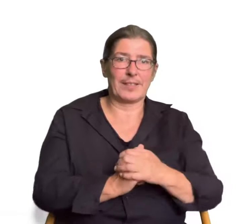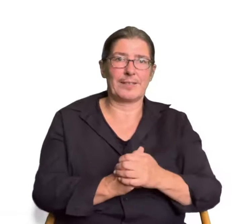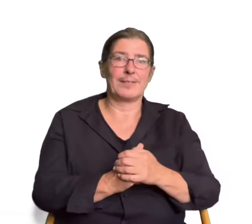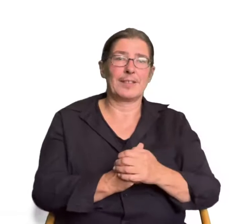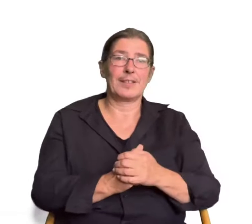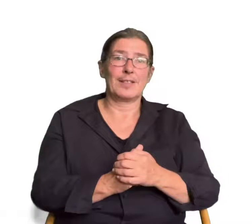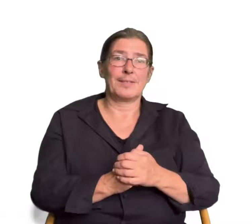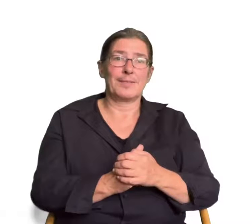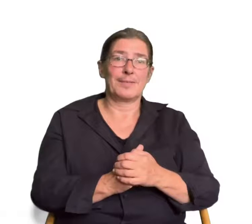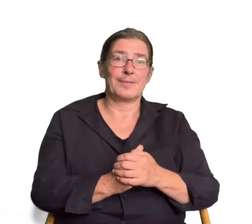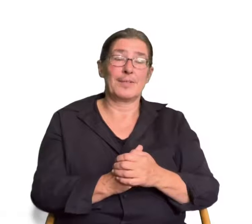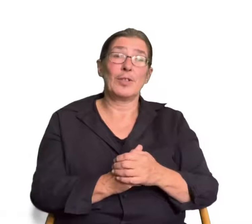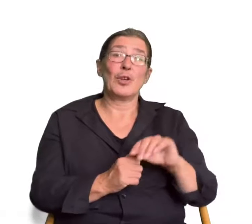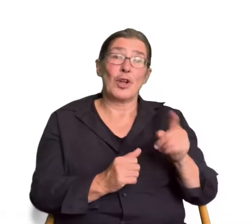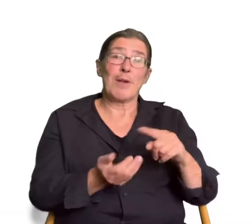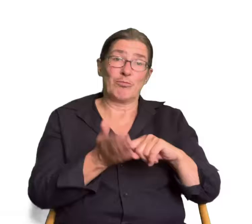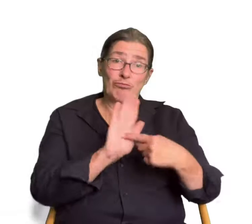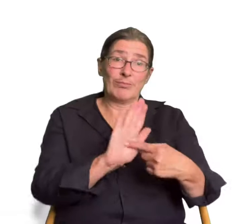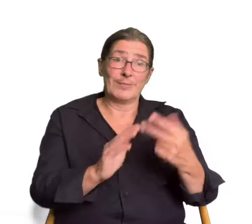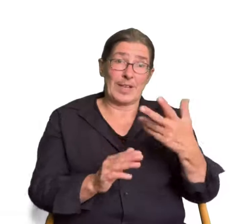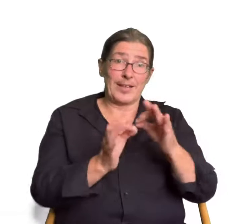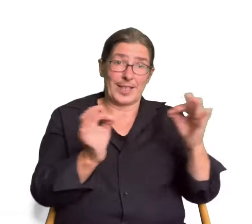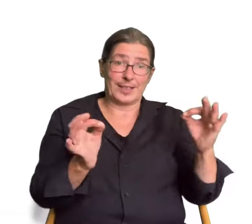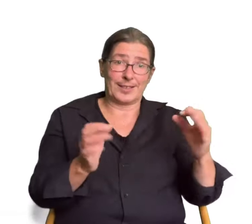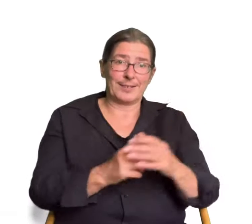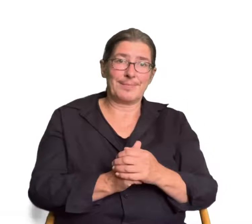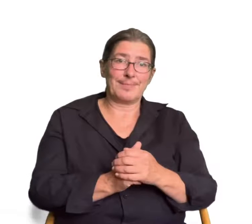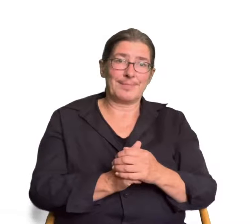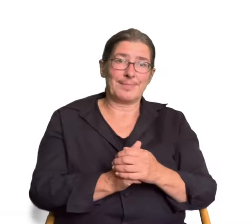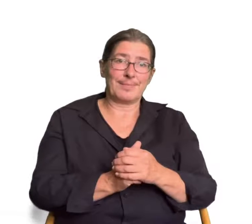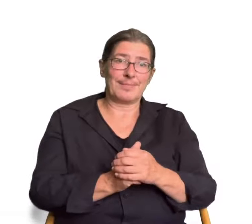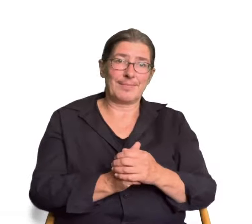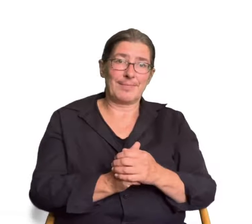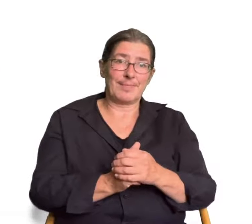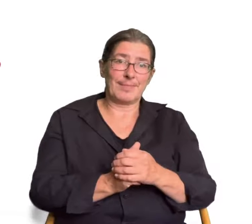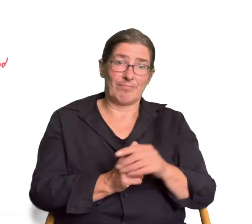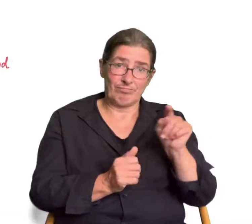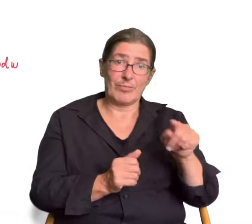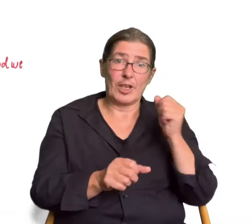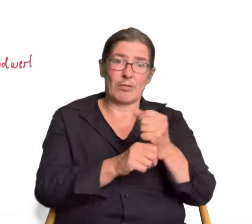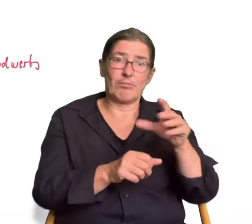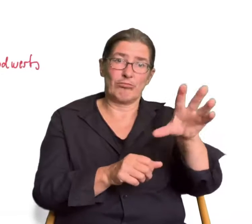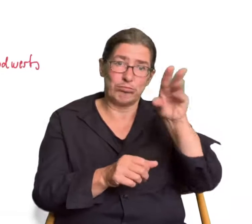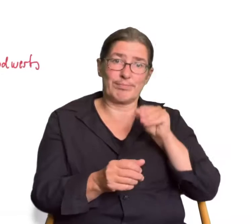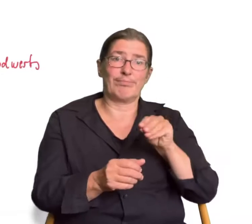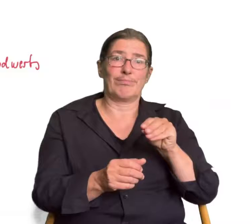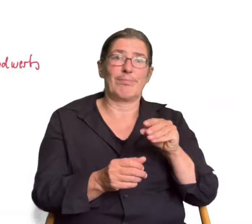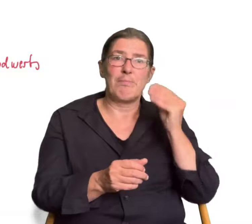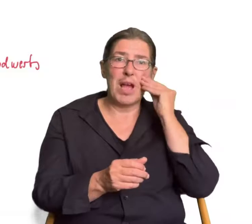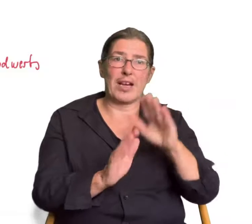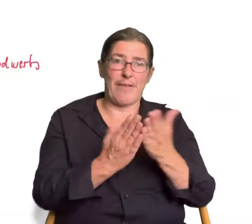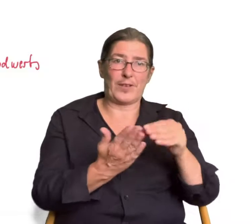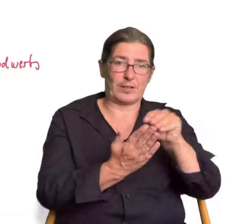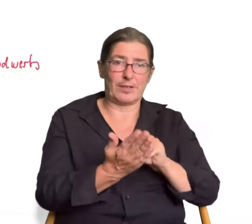40. Ich schreibe euch das Ganze nochmal als Dreisatz auf, damit ihr euch das ins Merkheft eintragen